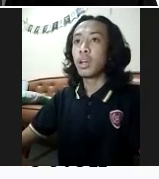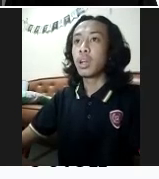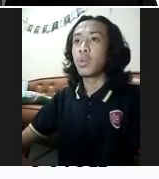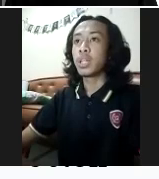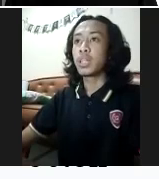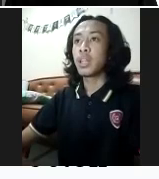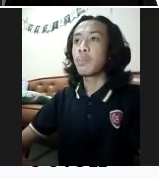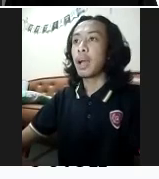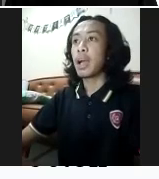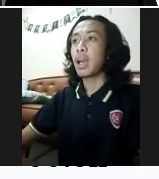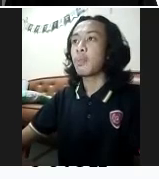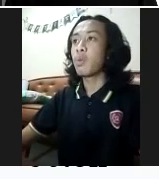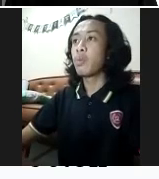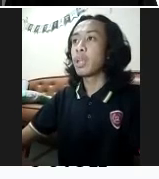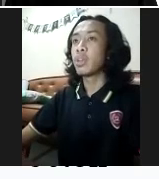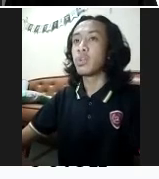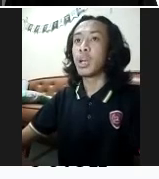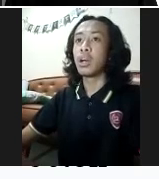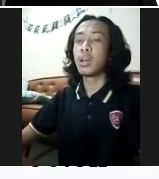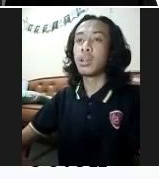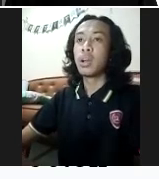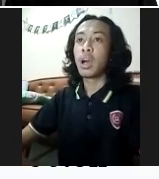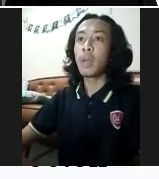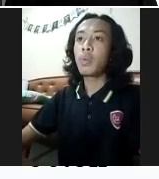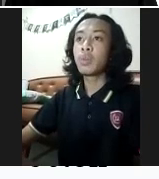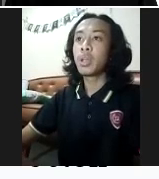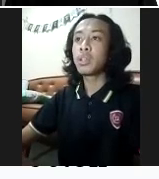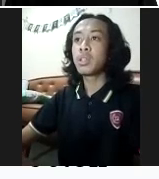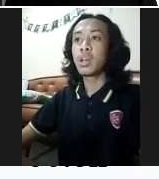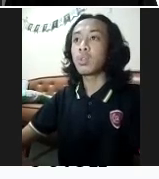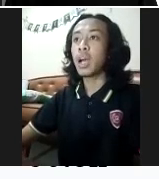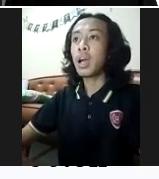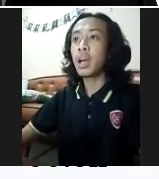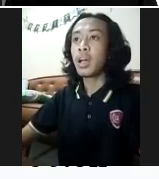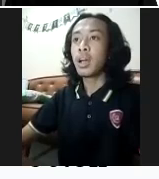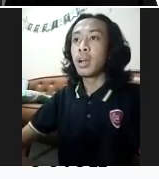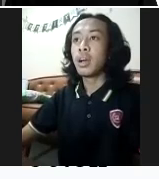Ada konteks dan latar belakang karya Paulo Mendes da Rocha. Karya Paulo Mendes da Rocha